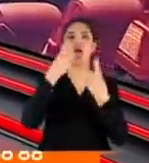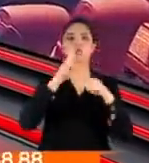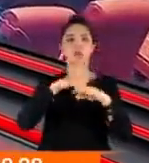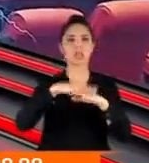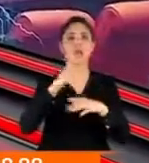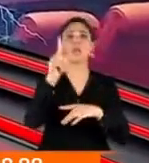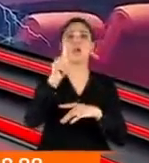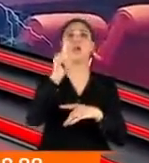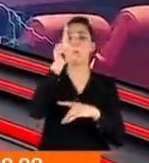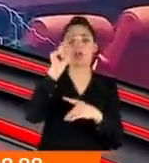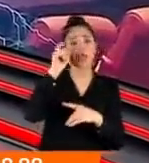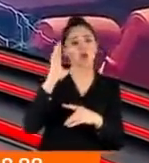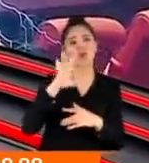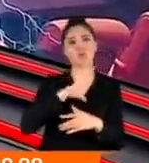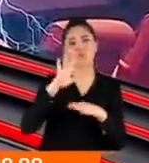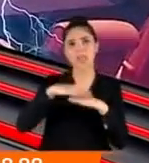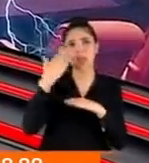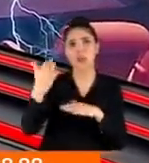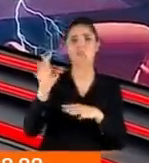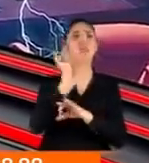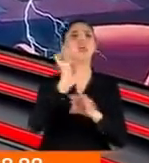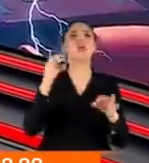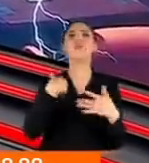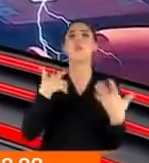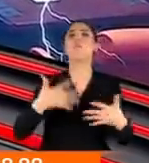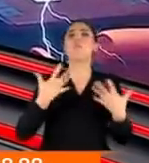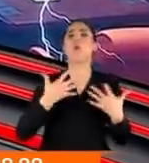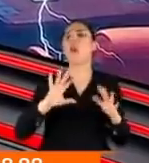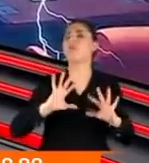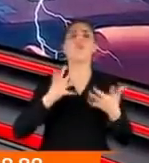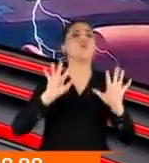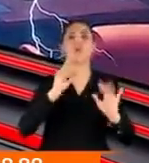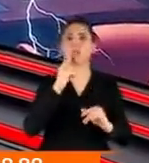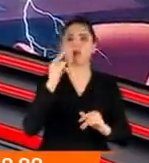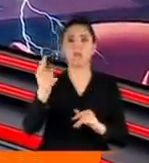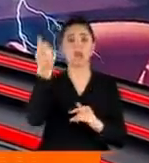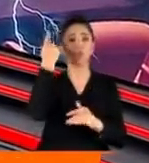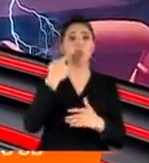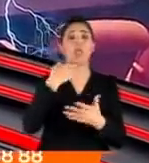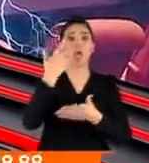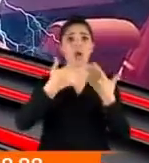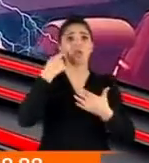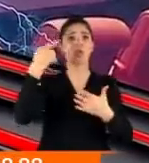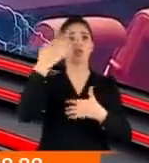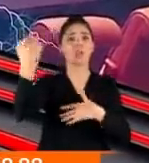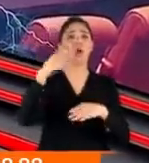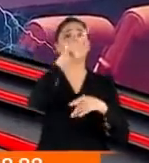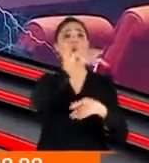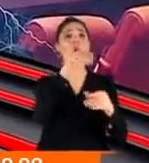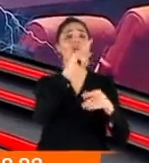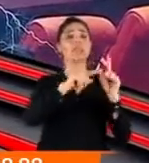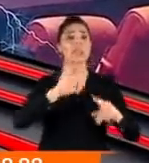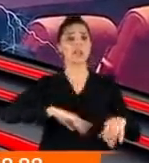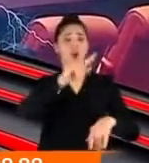Son derece vakur bir yorum. Hiçbir şekilde moralimiz bozulmamıştır dedi. Dün aktarmıştık Cumhurbaşkanı Erdoğan Kılıçdaroğlu'na o vekili partinin